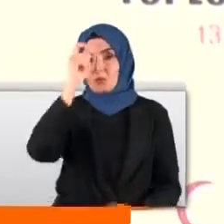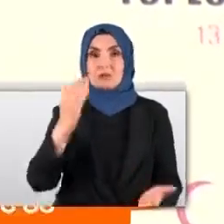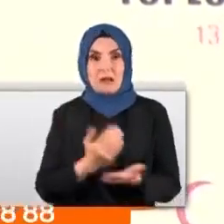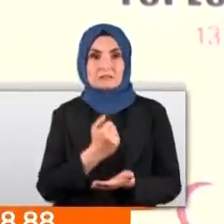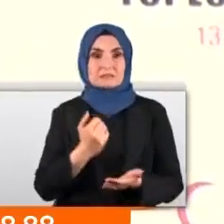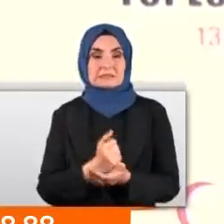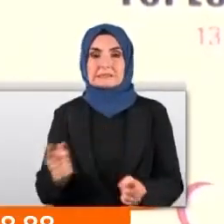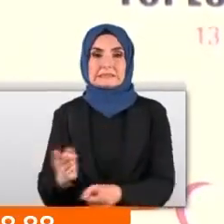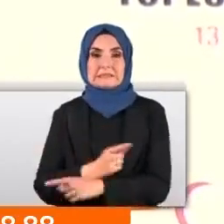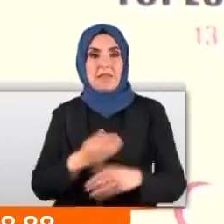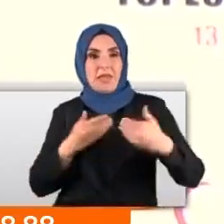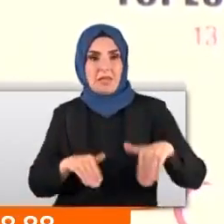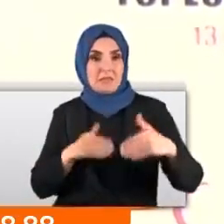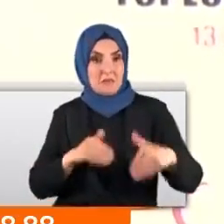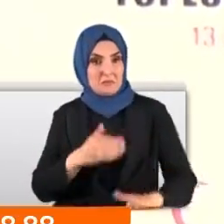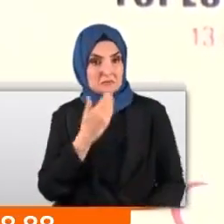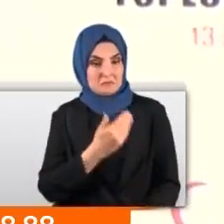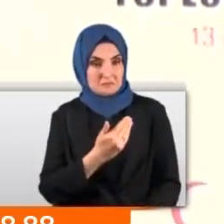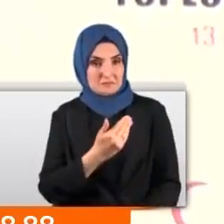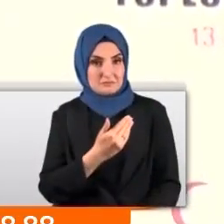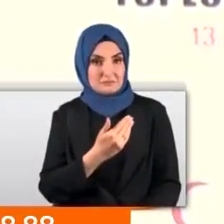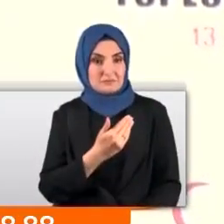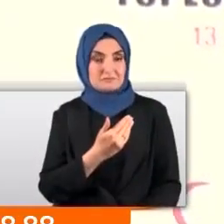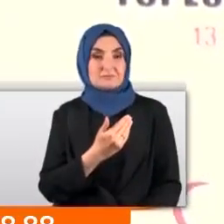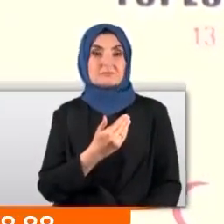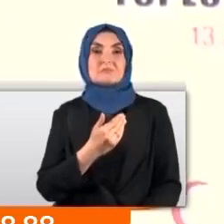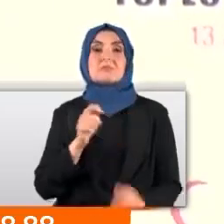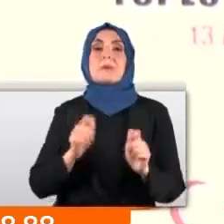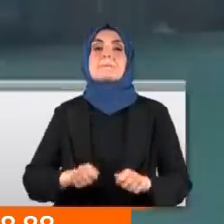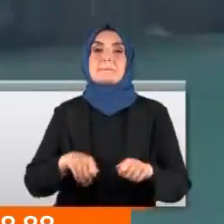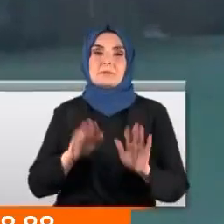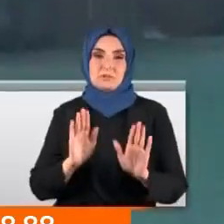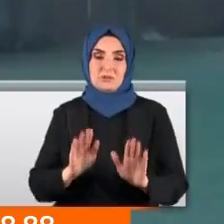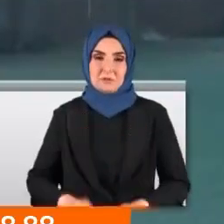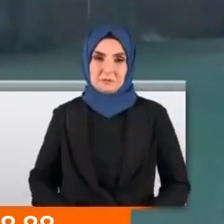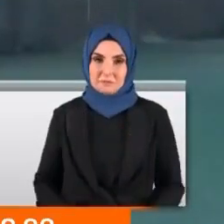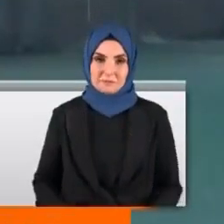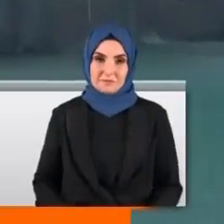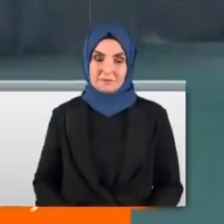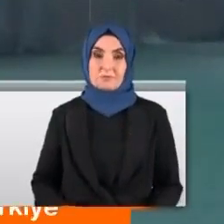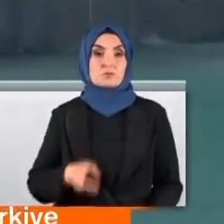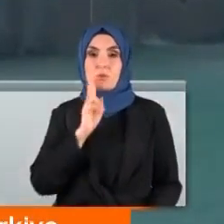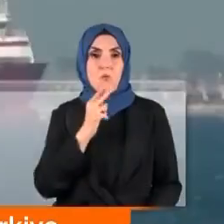engellemeyi, bundan sonra arkadan nal toplayacaklar, nal! Son sözleri ise